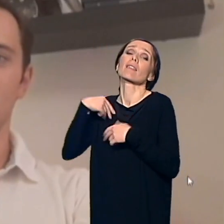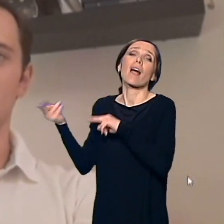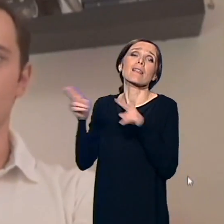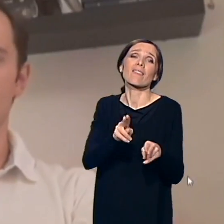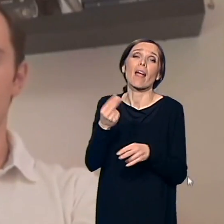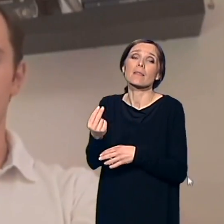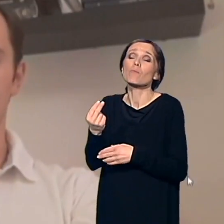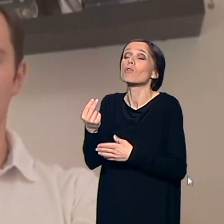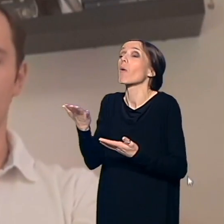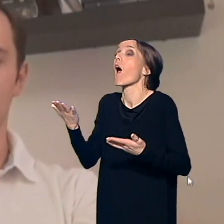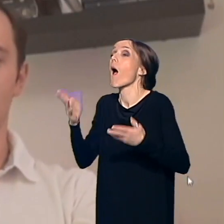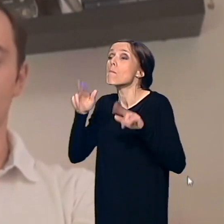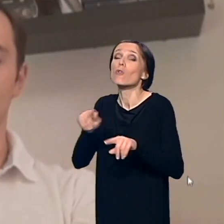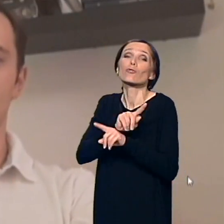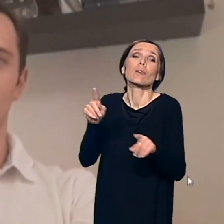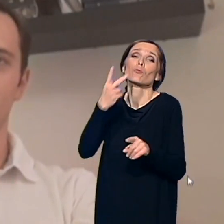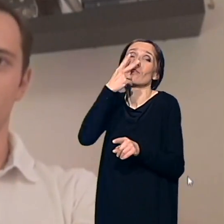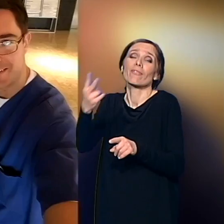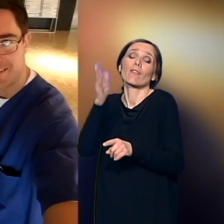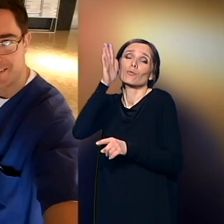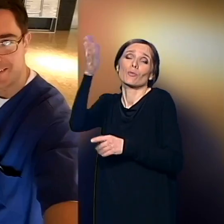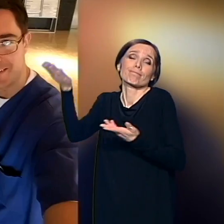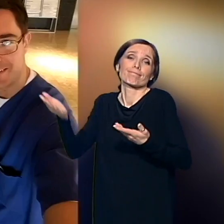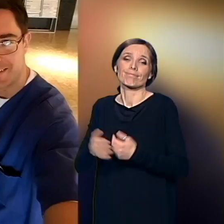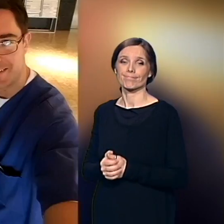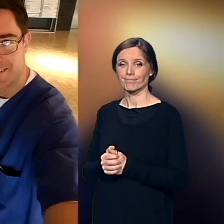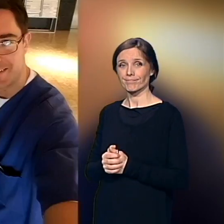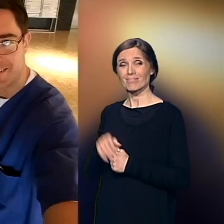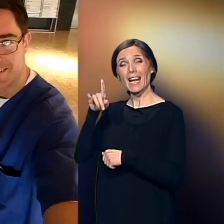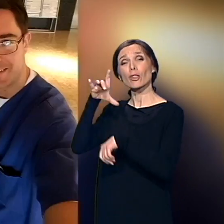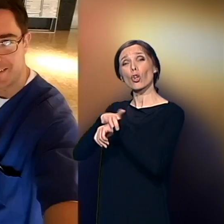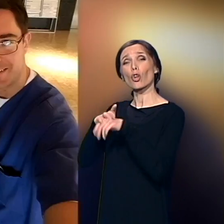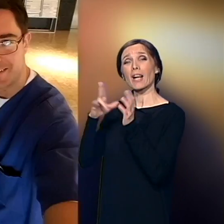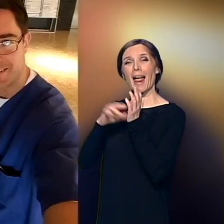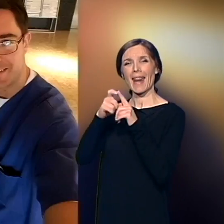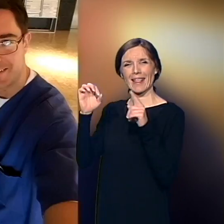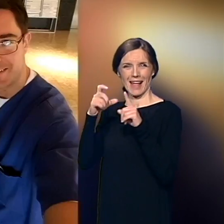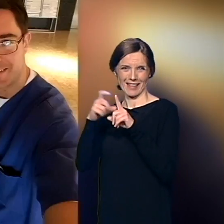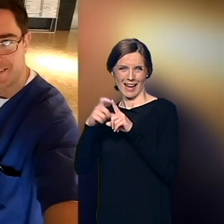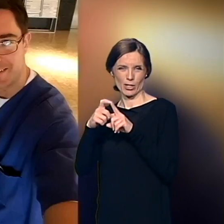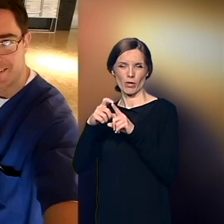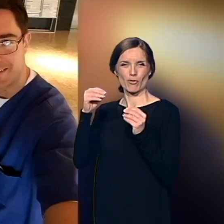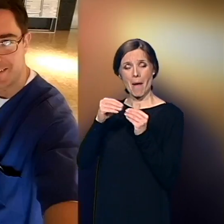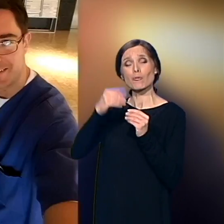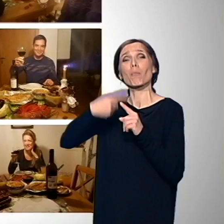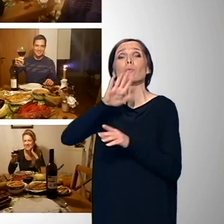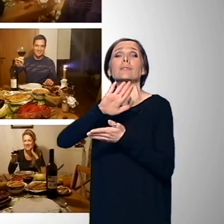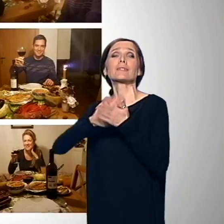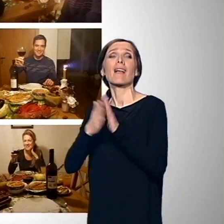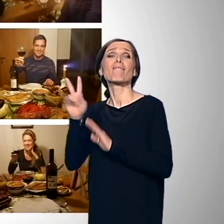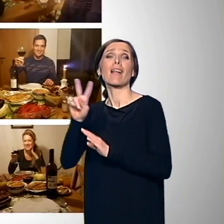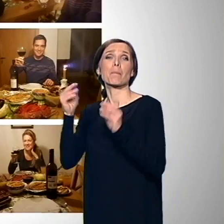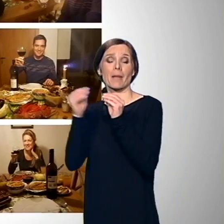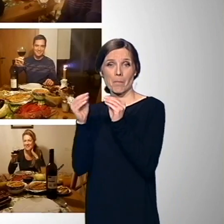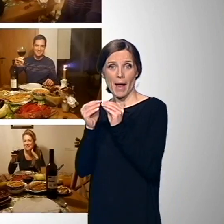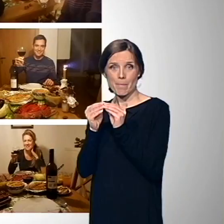će dalje biti, to ćemo videti, to je teško sad reći. Za doktorku Nedu Dragićević-Babić i doktora Vladimira Babića